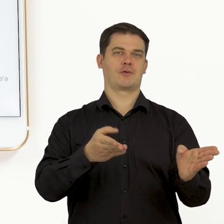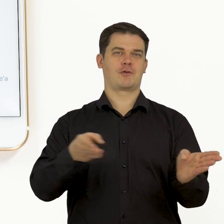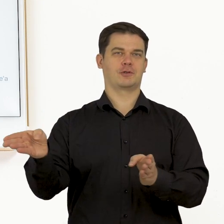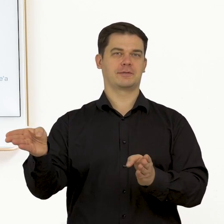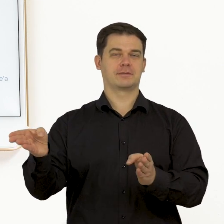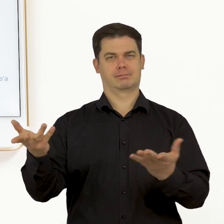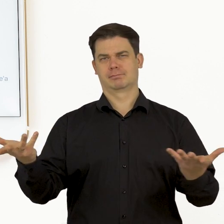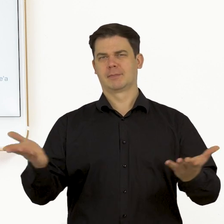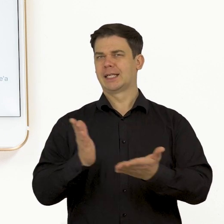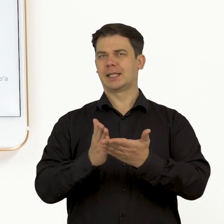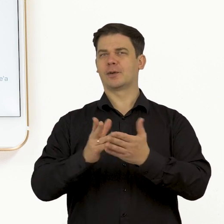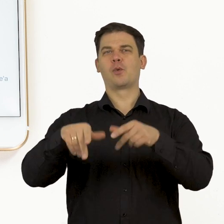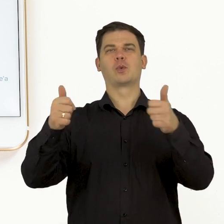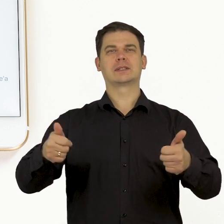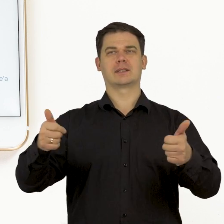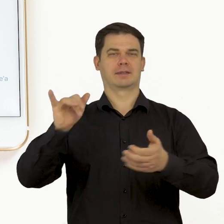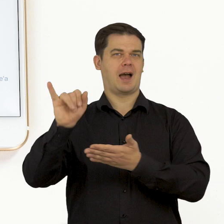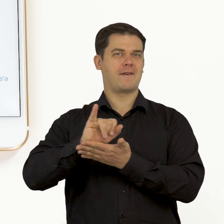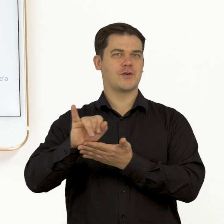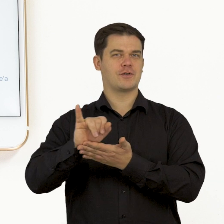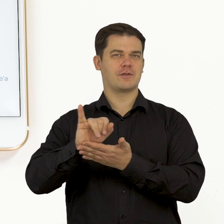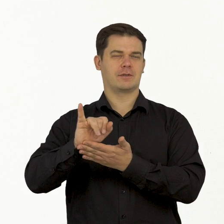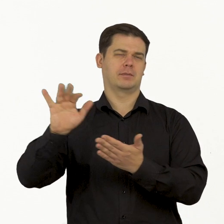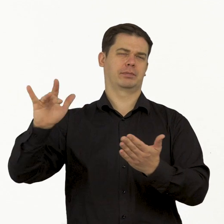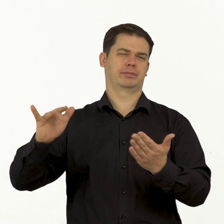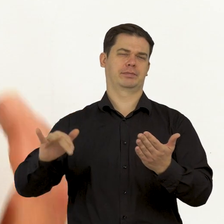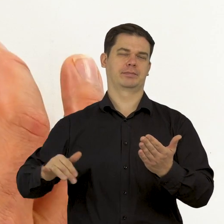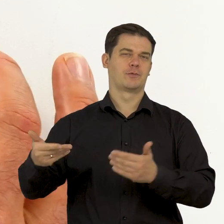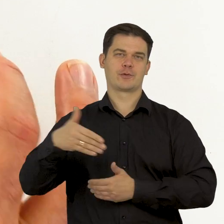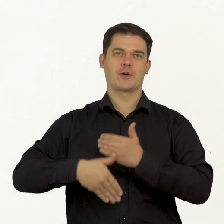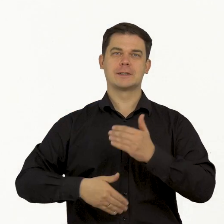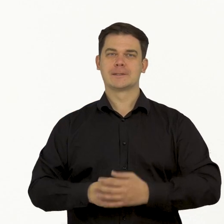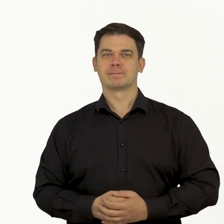Gotowe. Pozostało nam tylko skonfigurować naszego iPhone'a do końca.